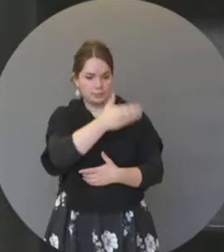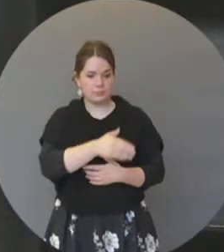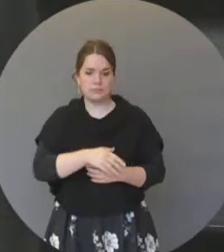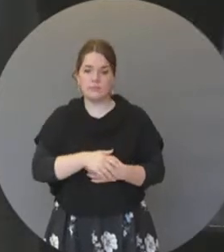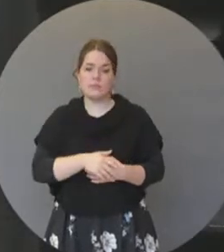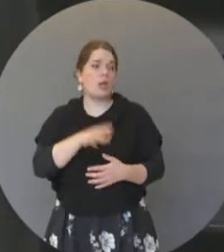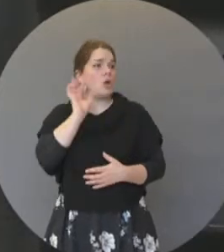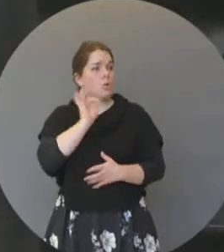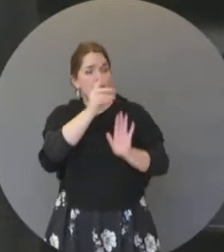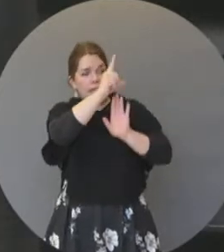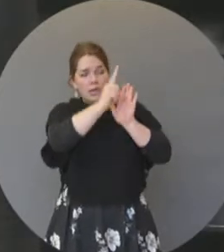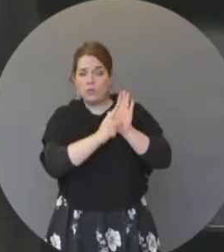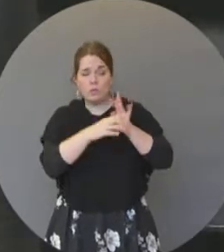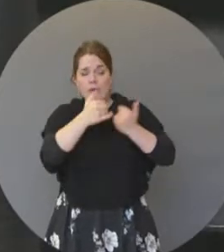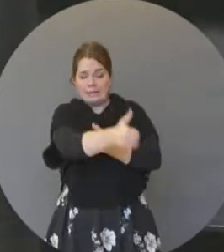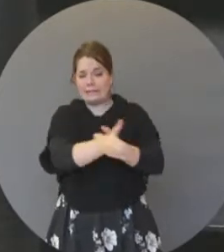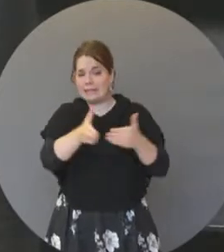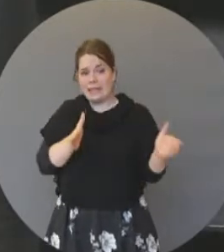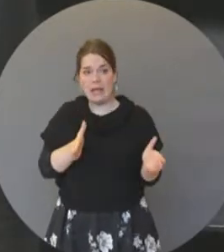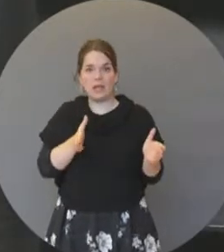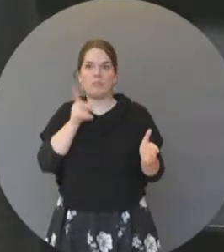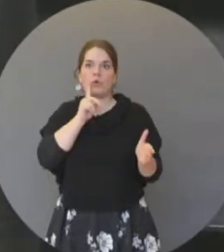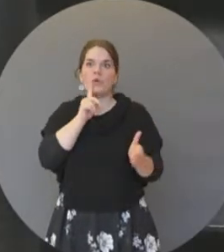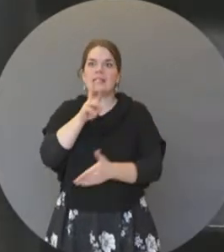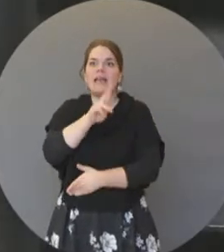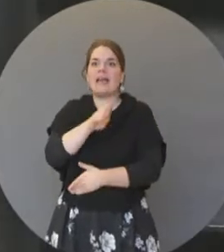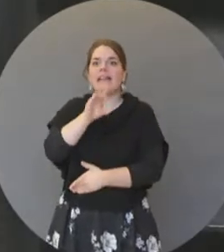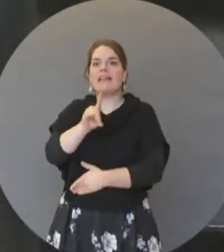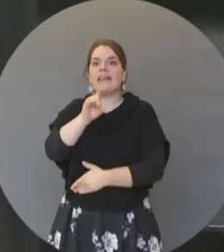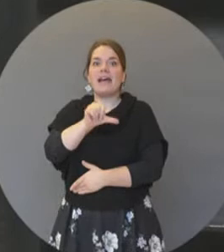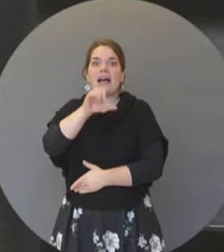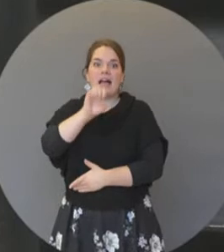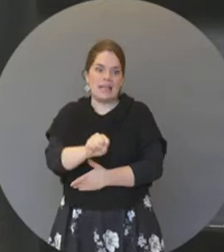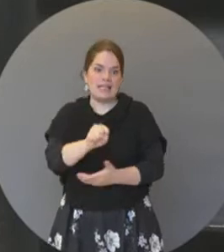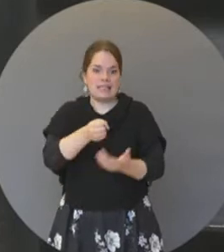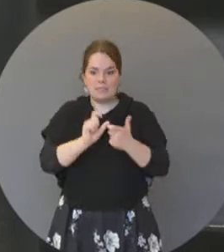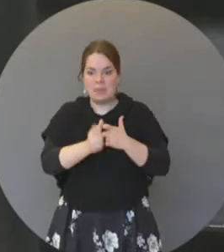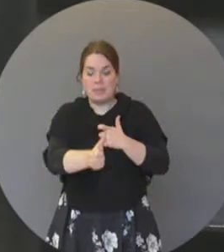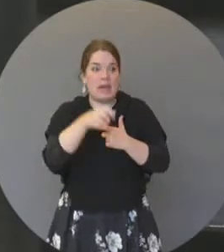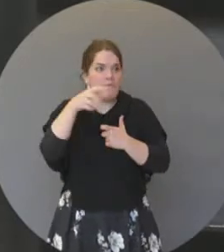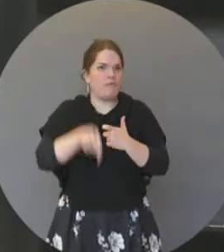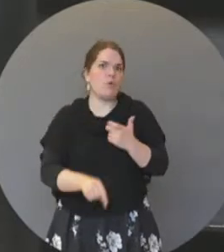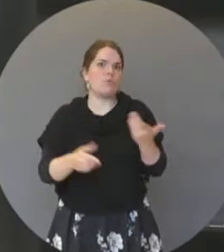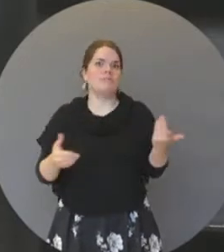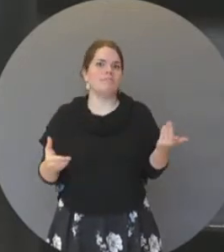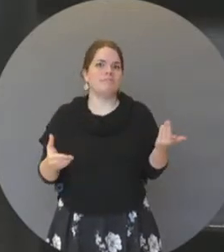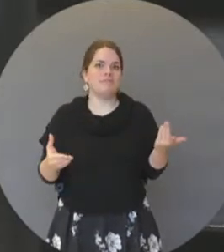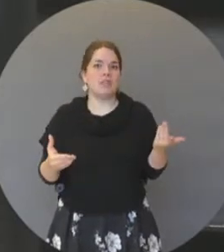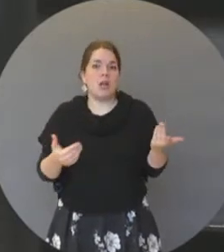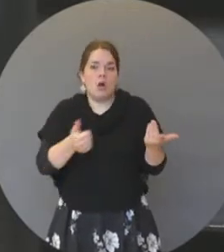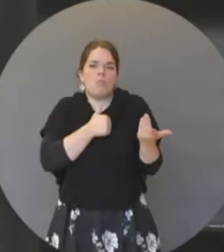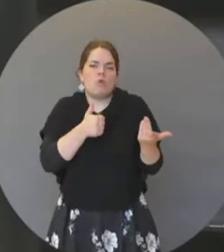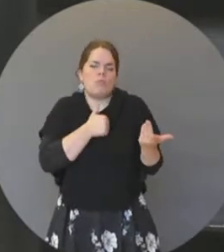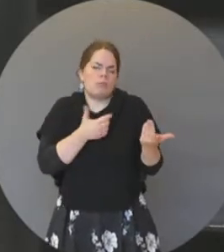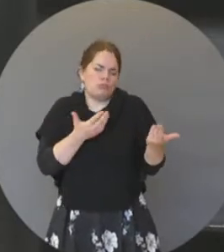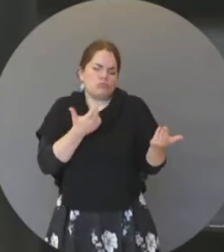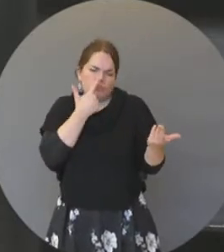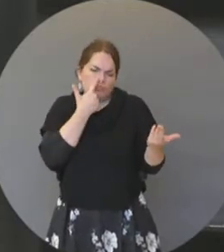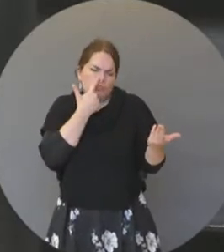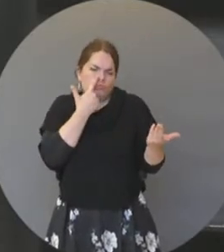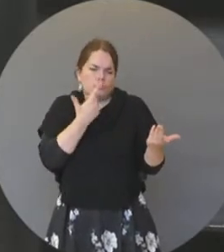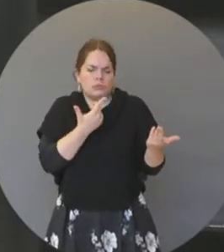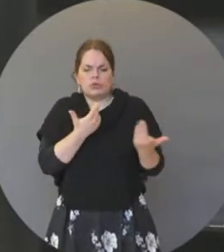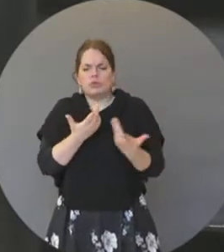réglementaire parce que c'est le RDAs qui le veut et donc moi aussi je je suis assez satisfaite du de